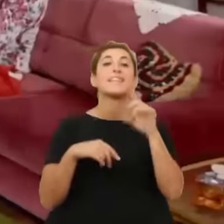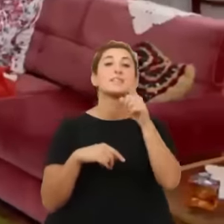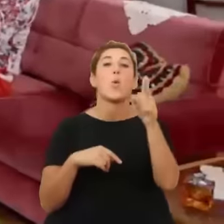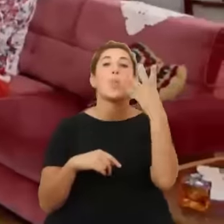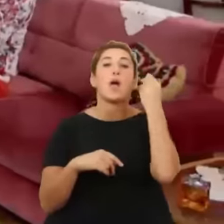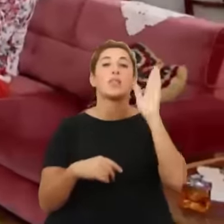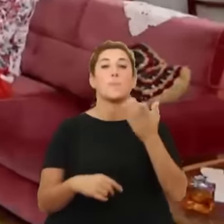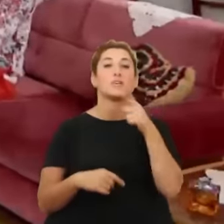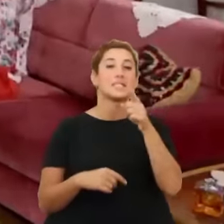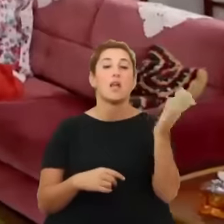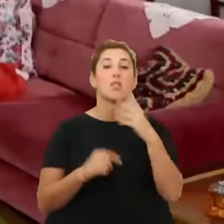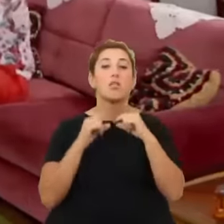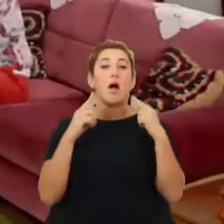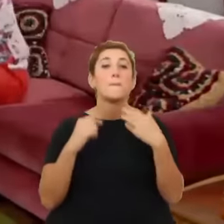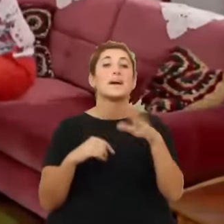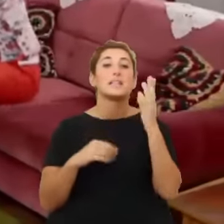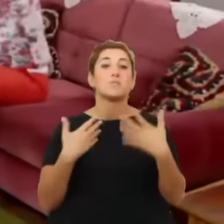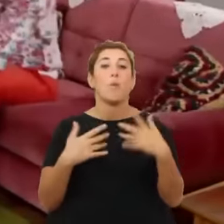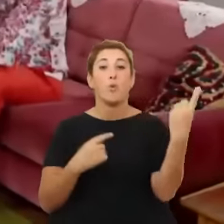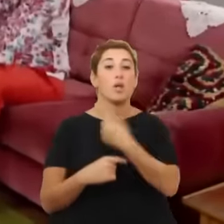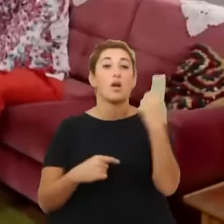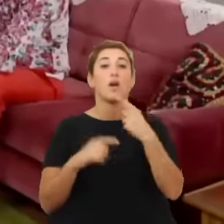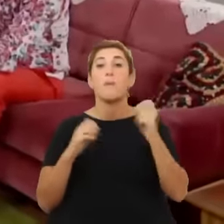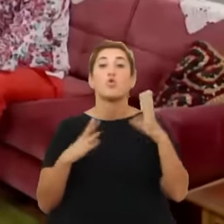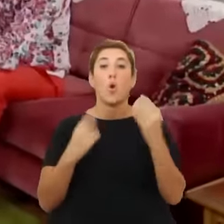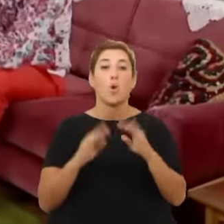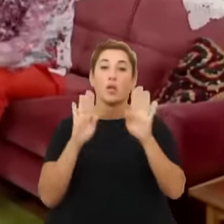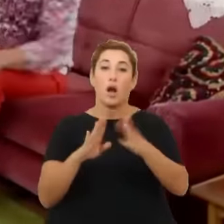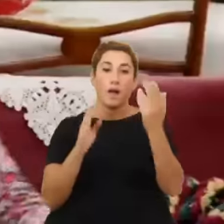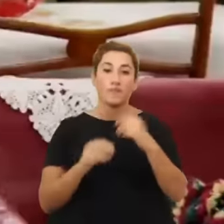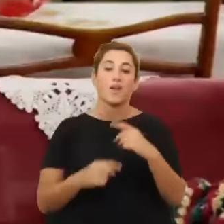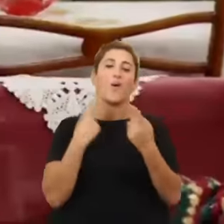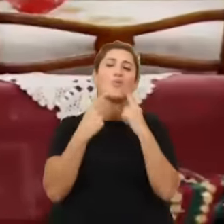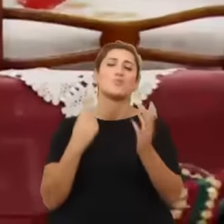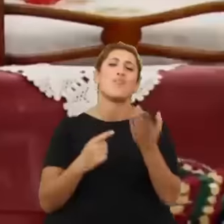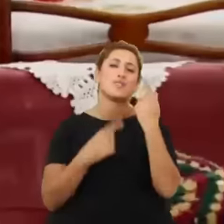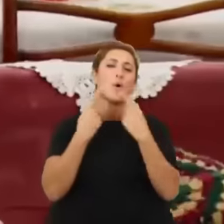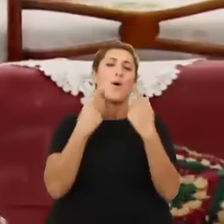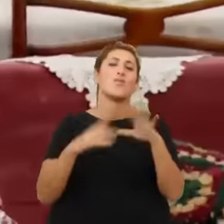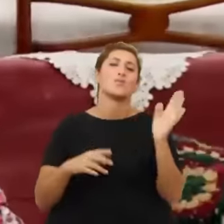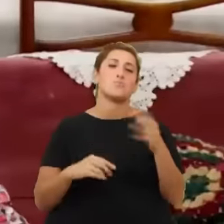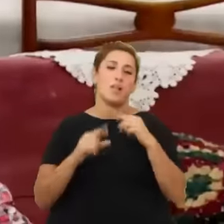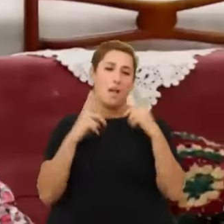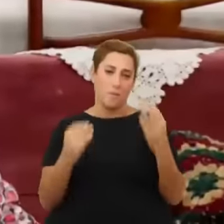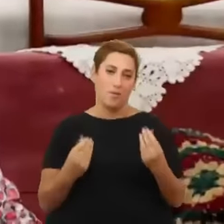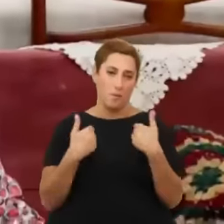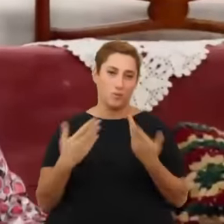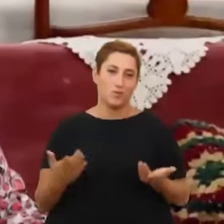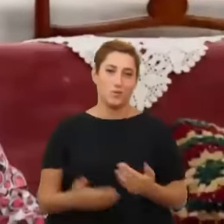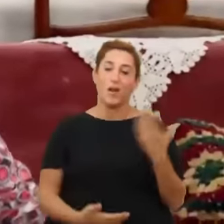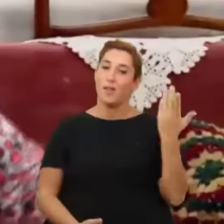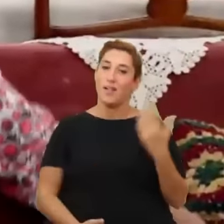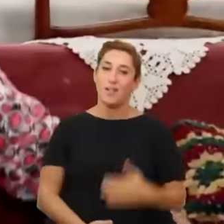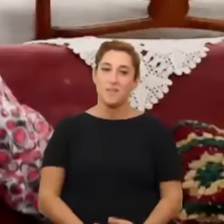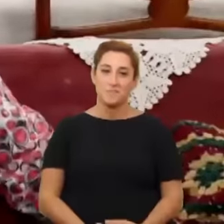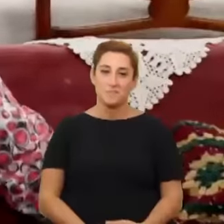sen onu anlamadın. Sen daha damat değilsin. Zırt pırt böyle girip çıkıp ne oldu kaldın. Ya konuşma fazla, konuşma fazla. Damat olduk işte.